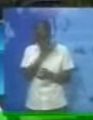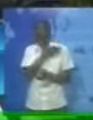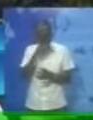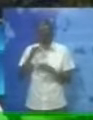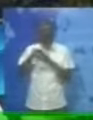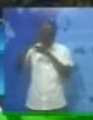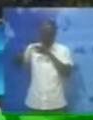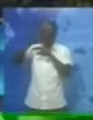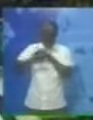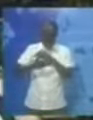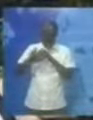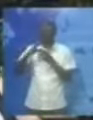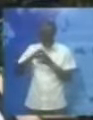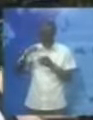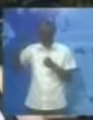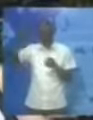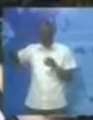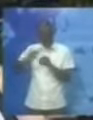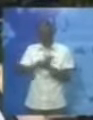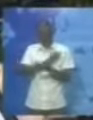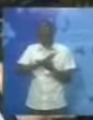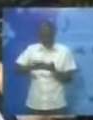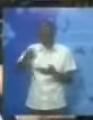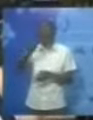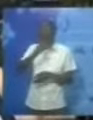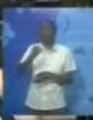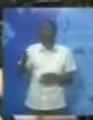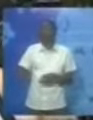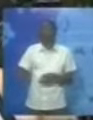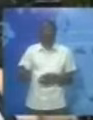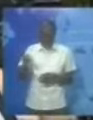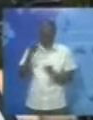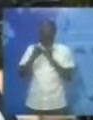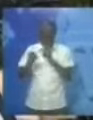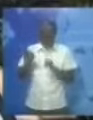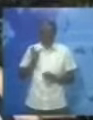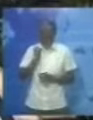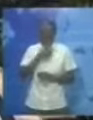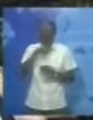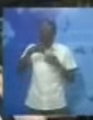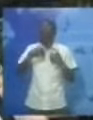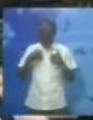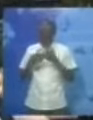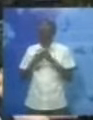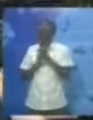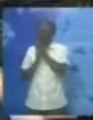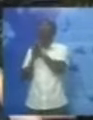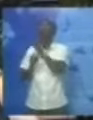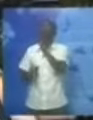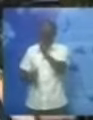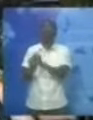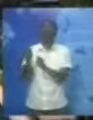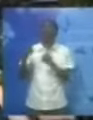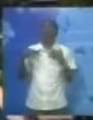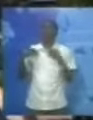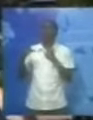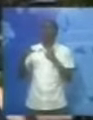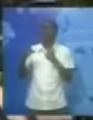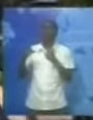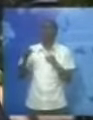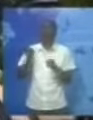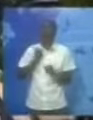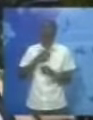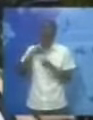couverture de la destruction des chambres à Ouaga. Si nous avions un accompagnement beaucoup plus solide,